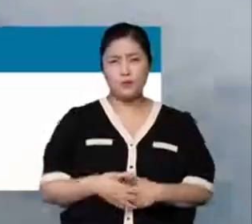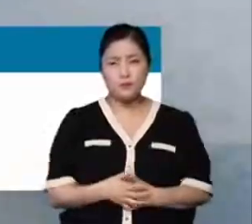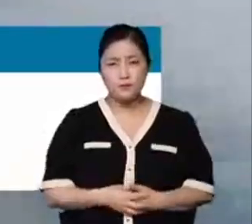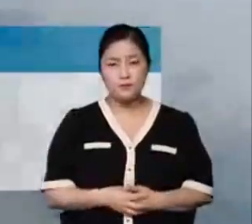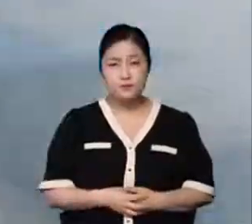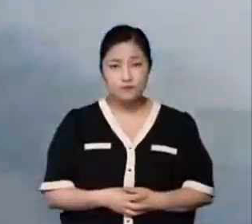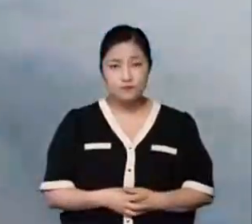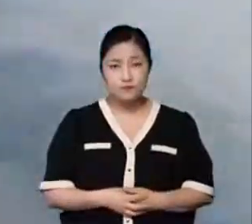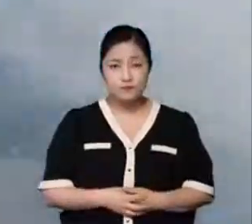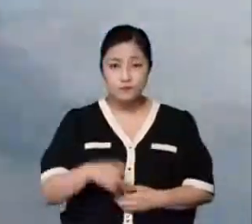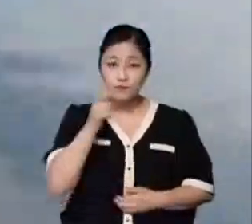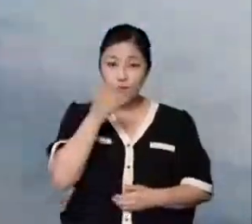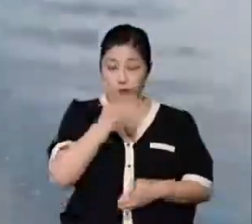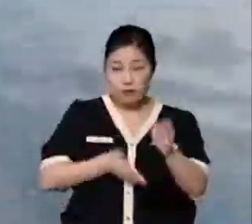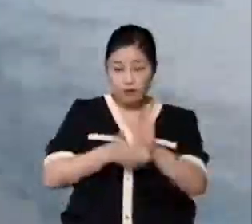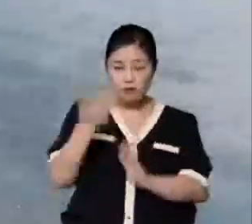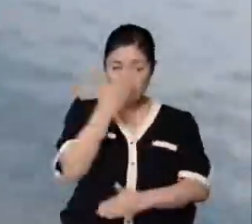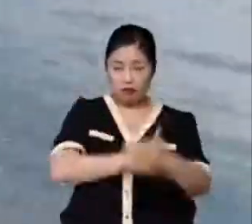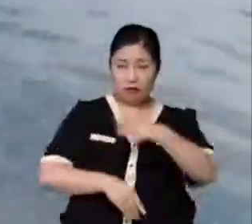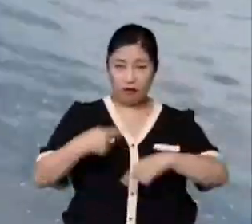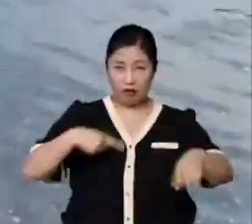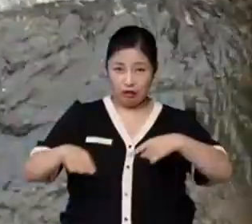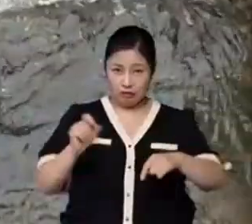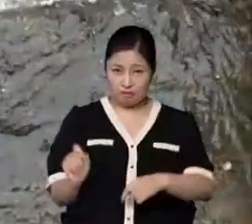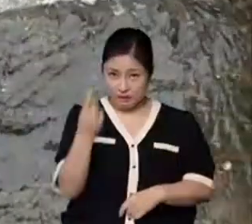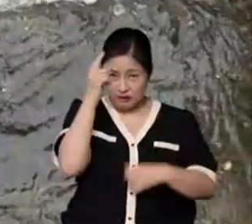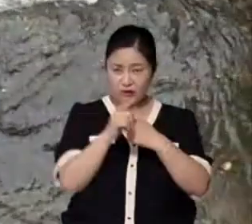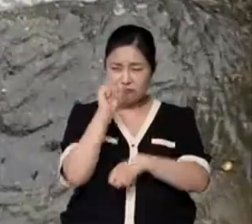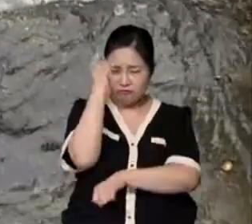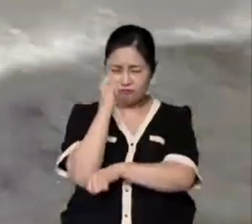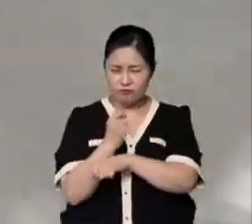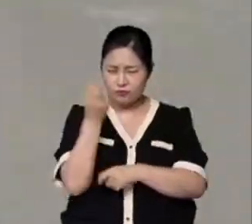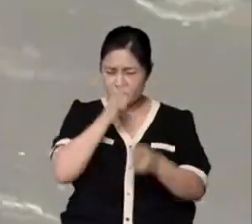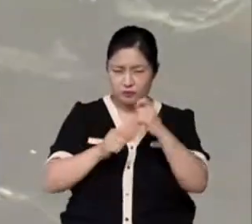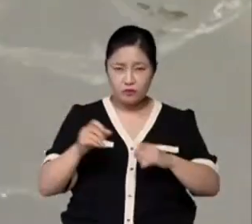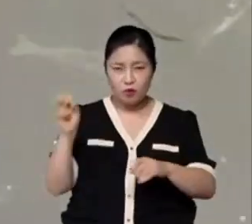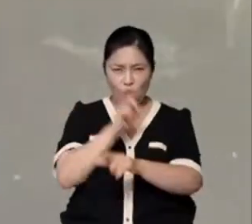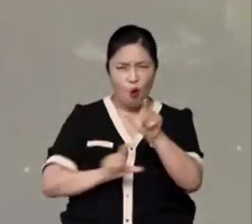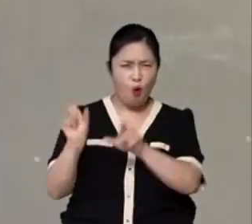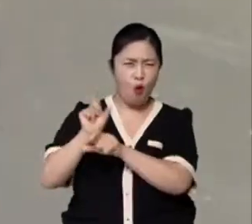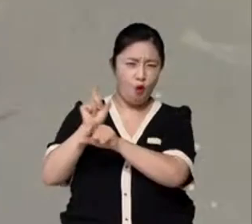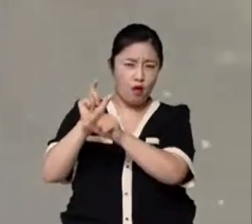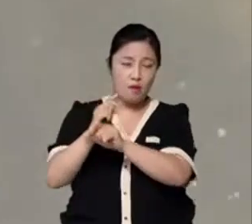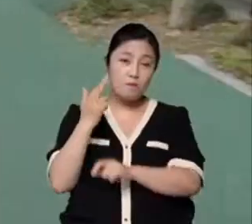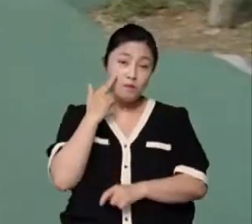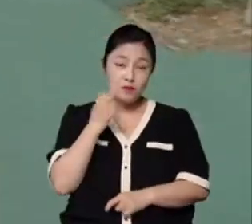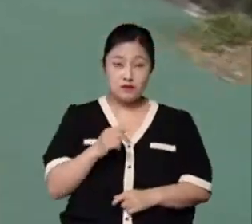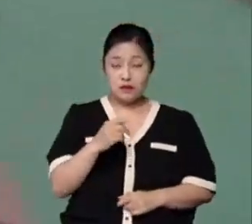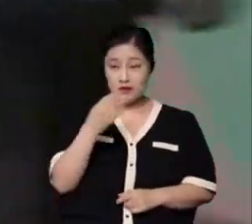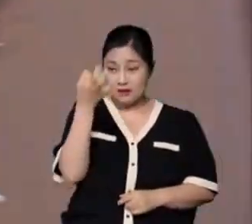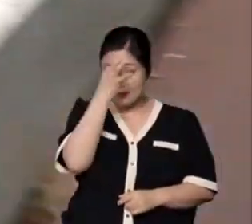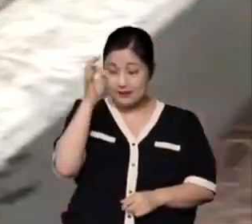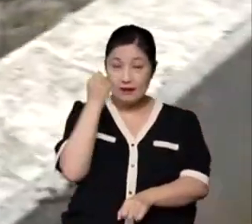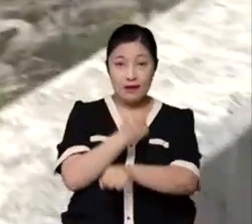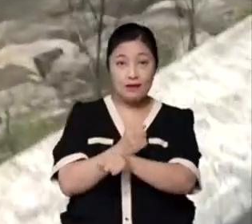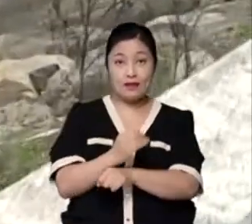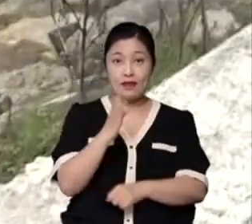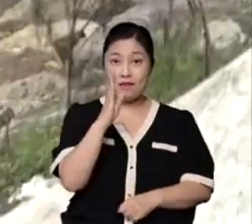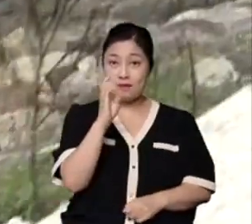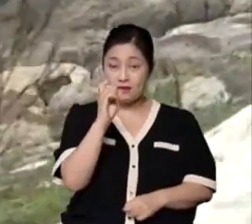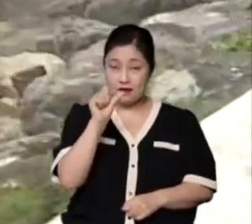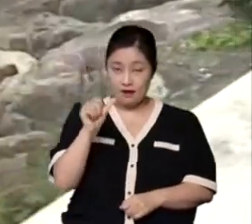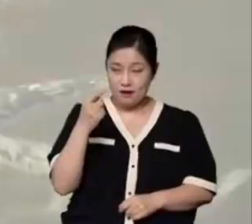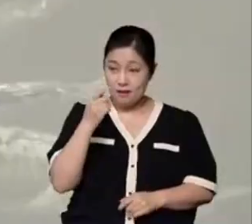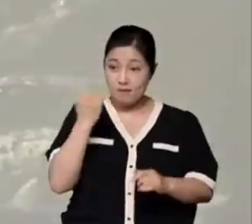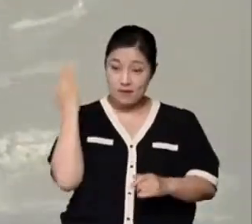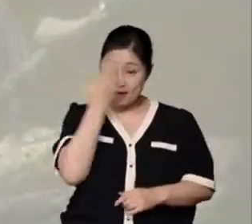보입니다. 여수시의 무책임한 행정이 오폐수 불법 방류를 부추기면서 미국 식품의약국 FDA가 인정한 청정